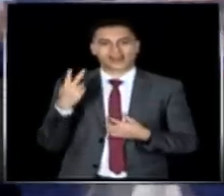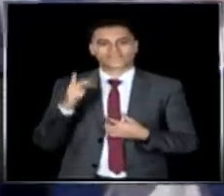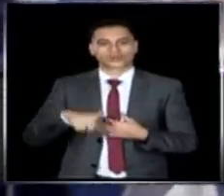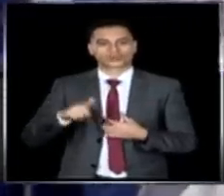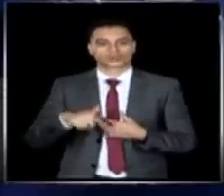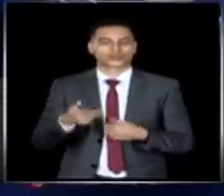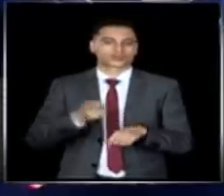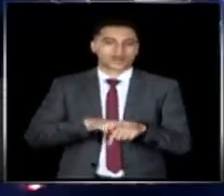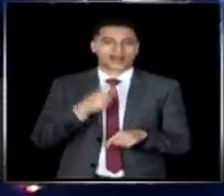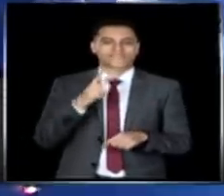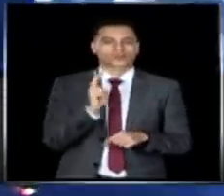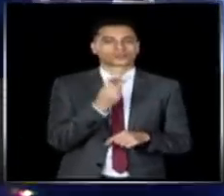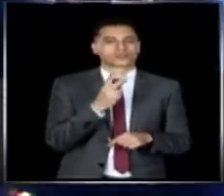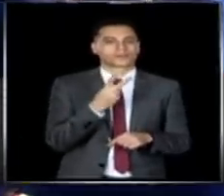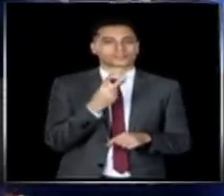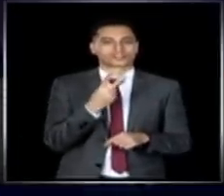2016